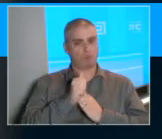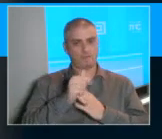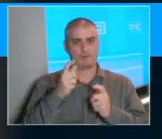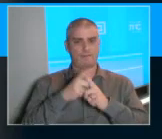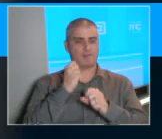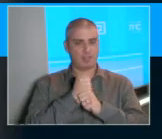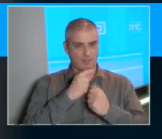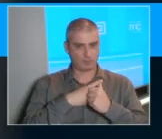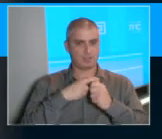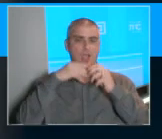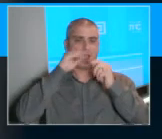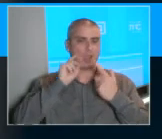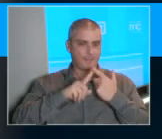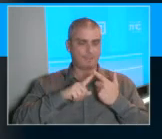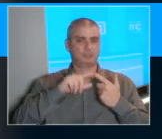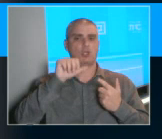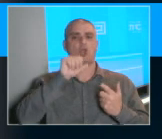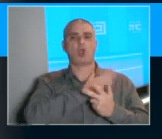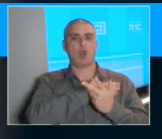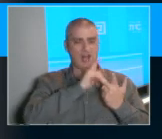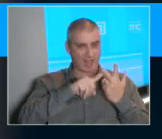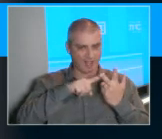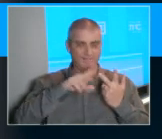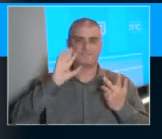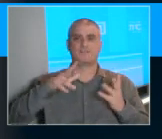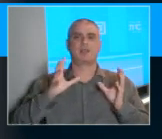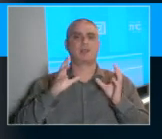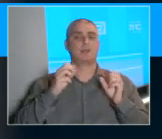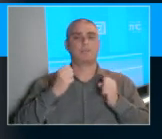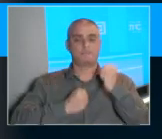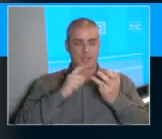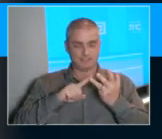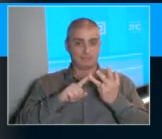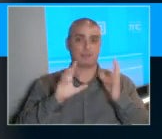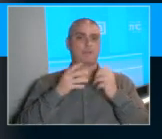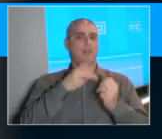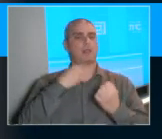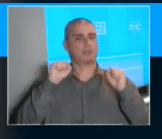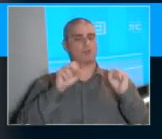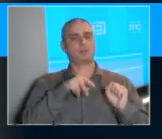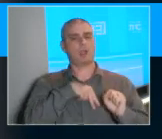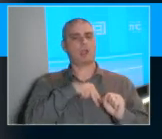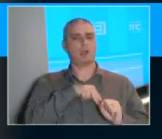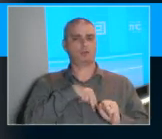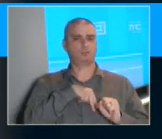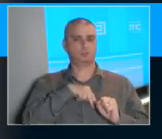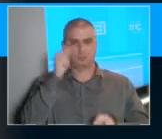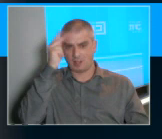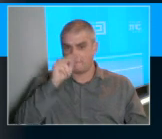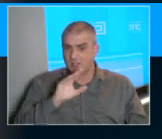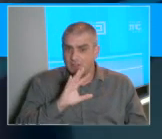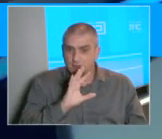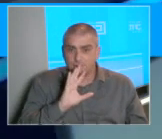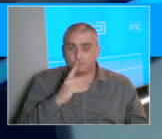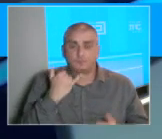בעבודה, אמיר פרץ ואורלי לוי, וגם במרץ ובמחנה הדמוקרטי, לגלות אחריות. ולהבין שמה שעומד